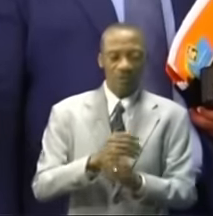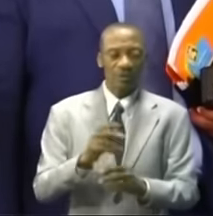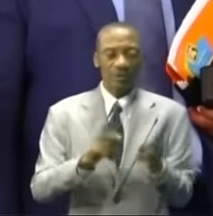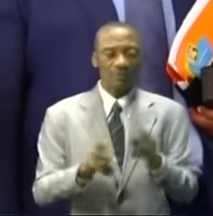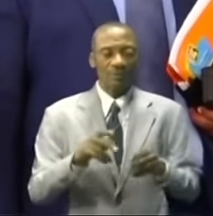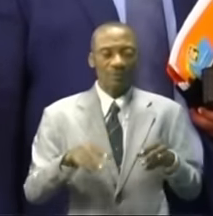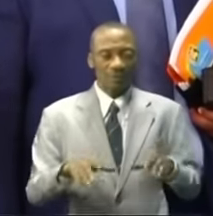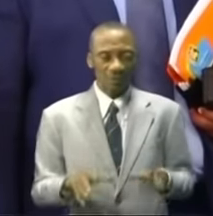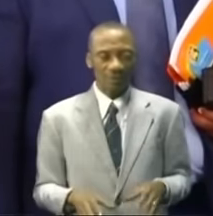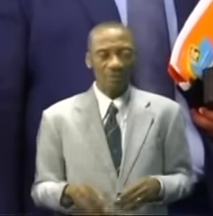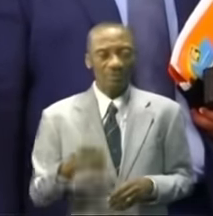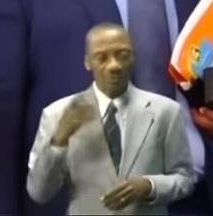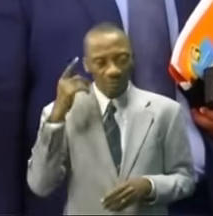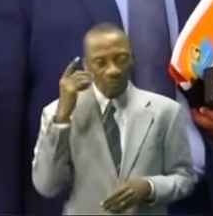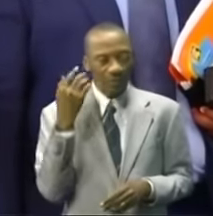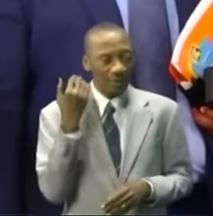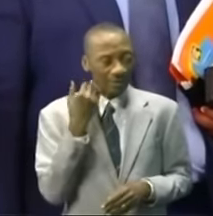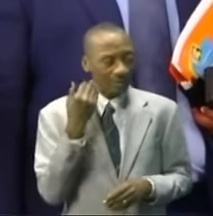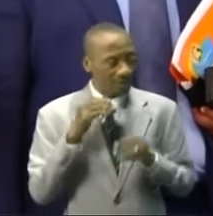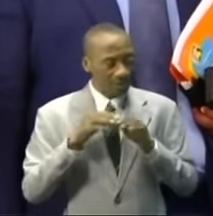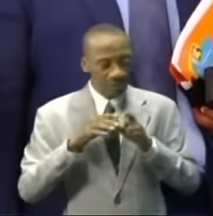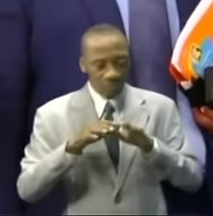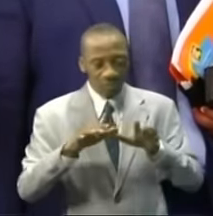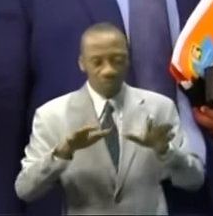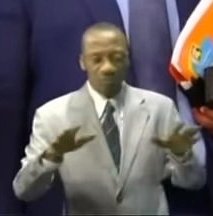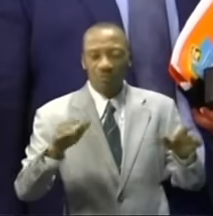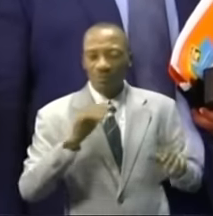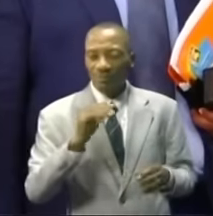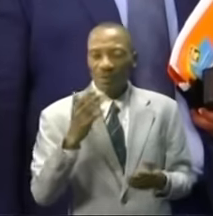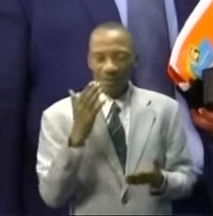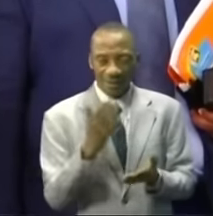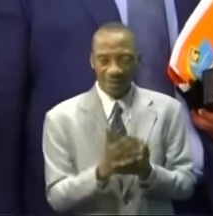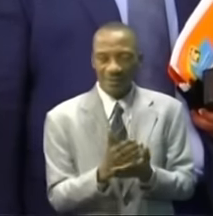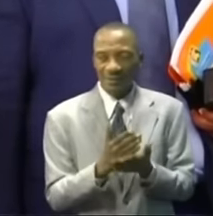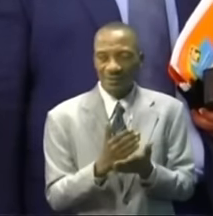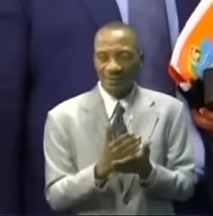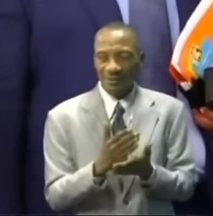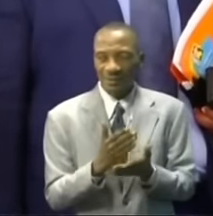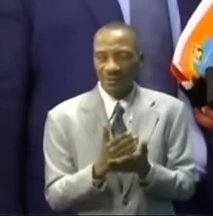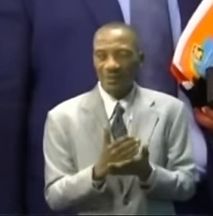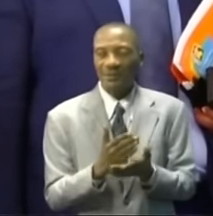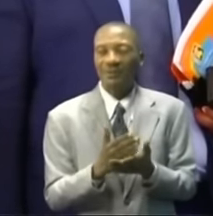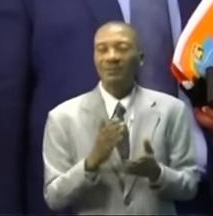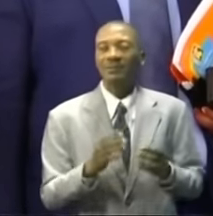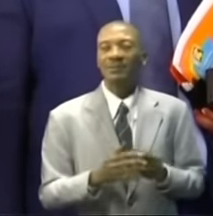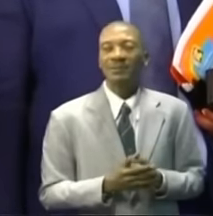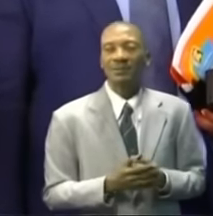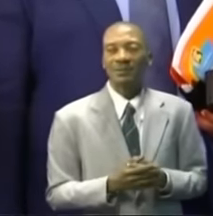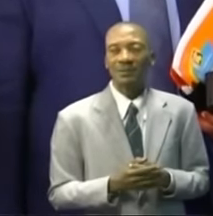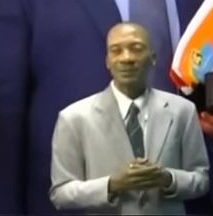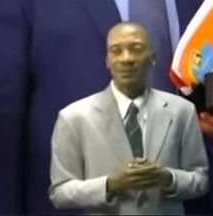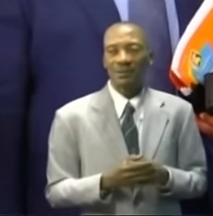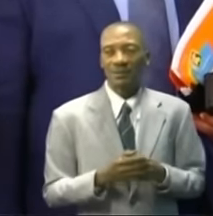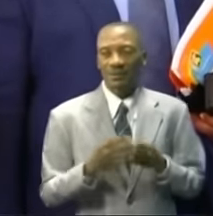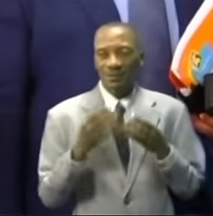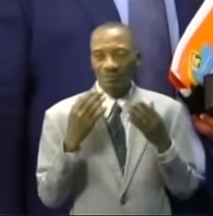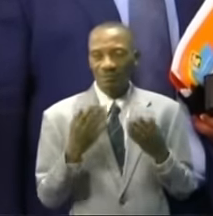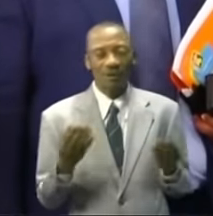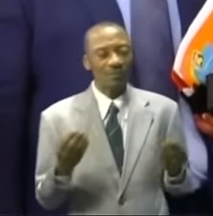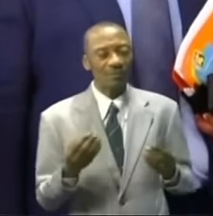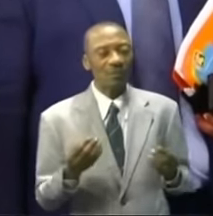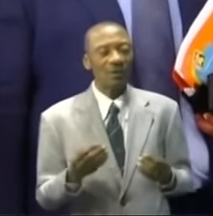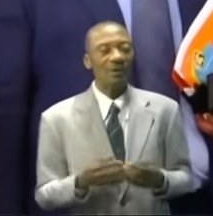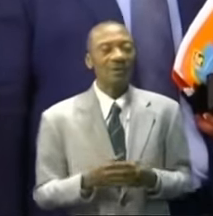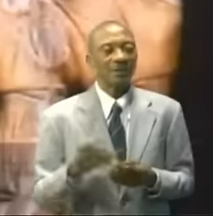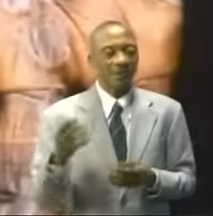pays élabore son plan de vaccination par rapport à son épidémiologie. C'est vrai qu'en RDC, nous allons vacciner les personnes